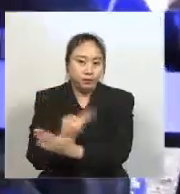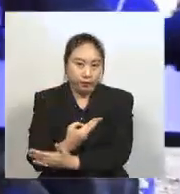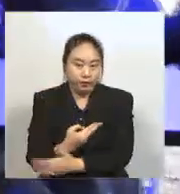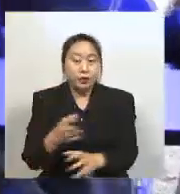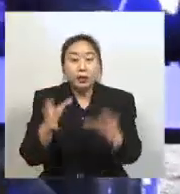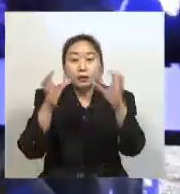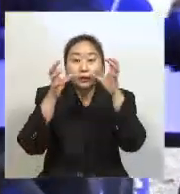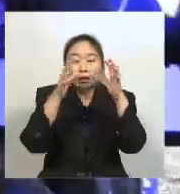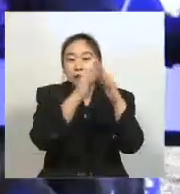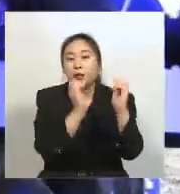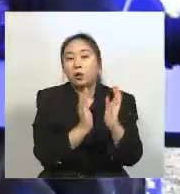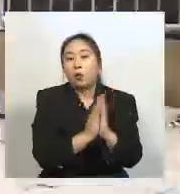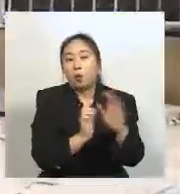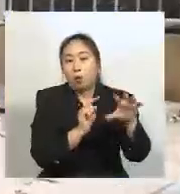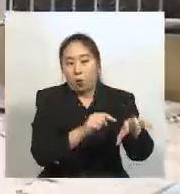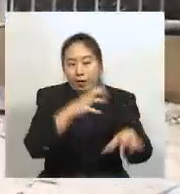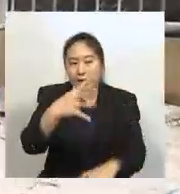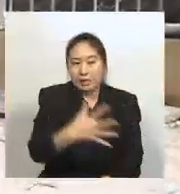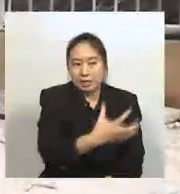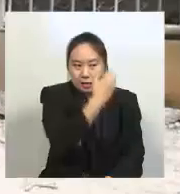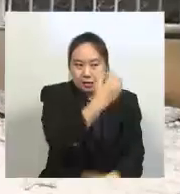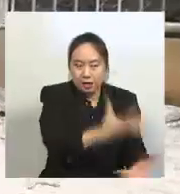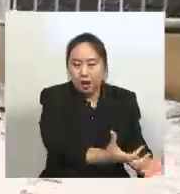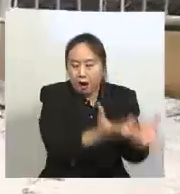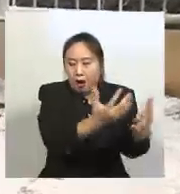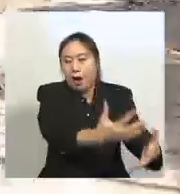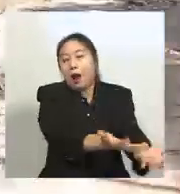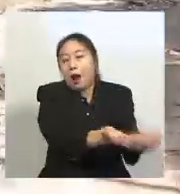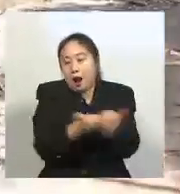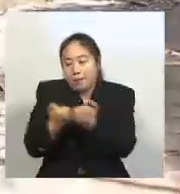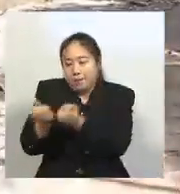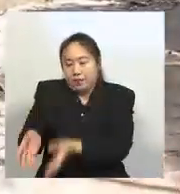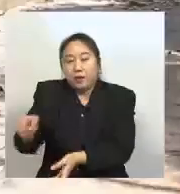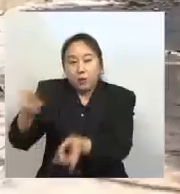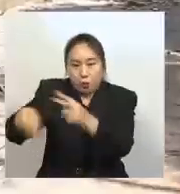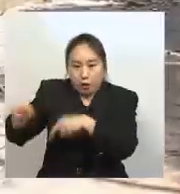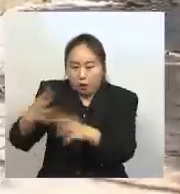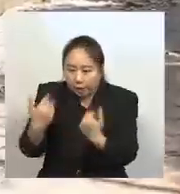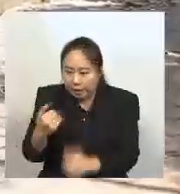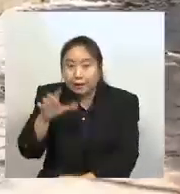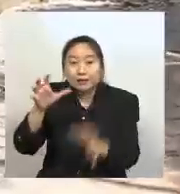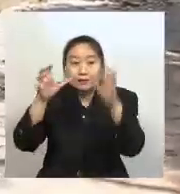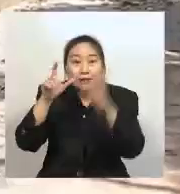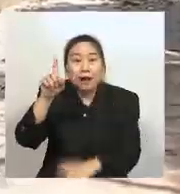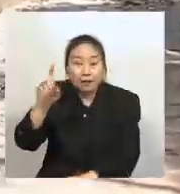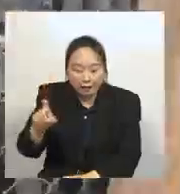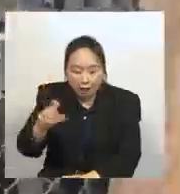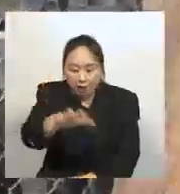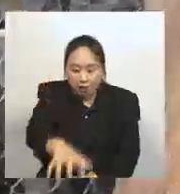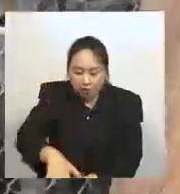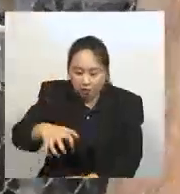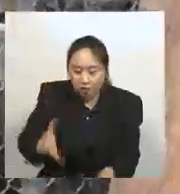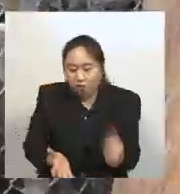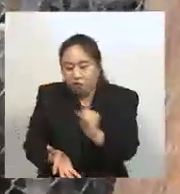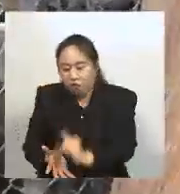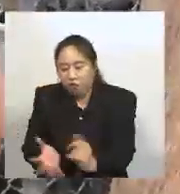จยึดมาจากวัดป่าหลวงตาบัวมาดูแลเบื้องต้นได้ทำการฝังกลบซากเสือที่ตายแล้วและอีกส่วนเก็บรักษา